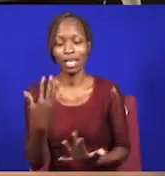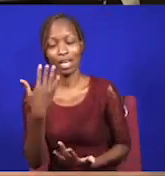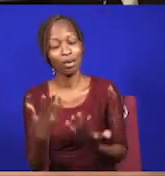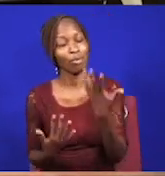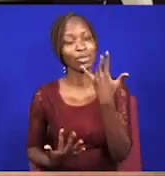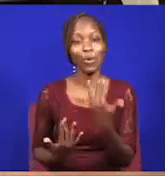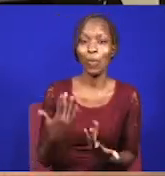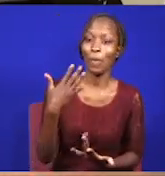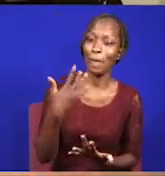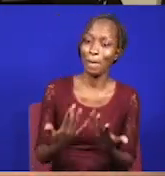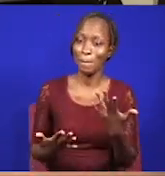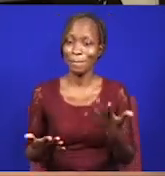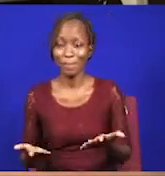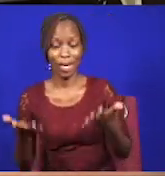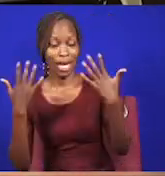moto.